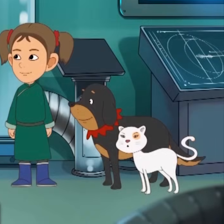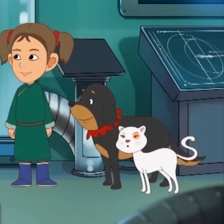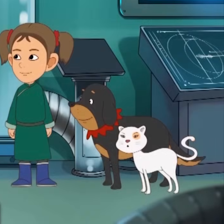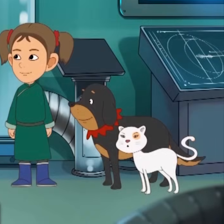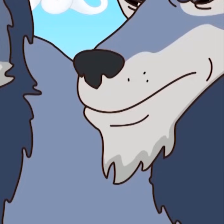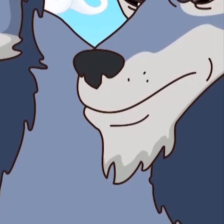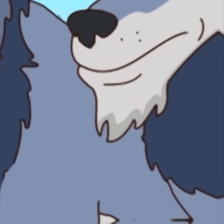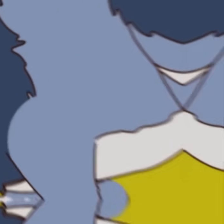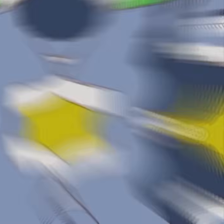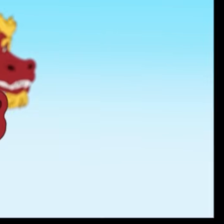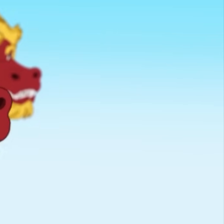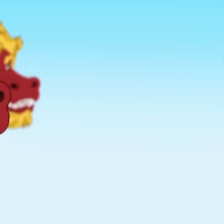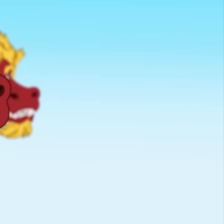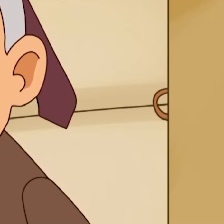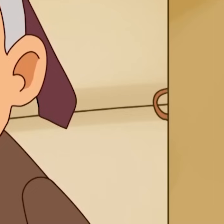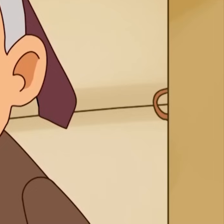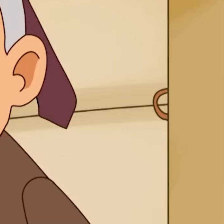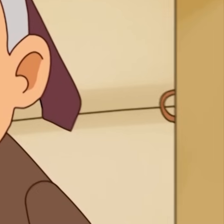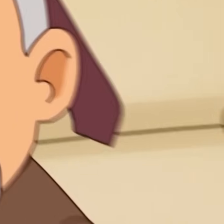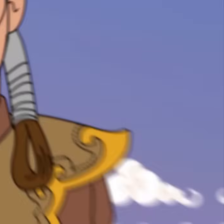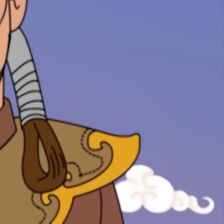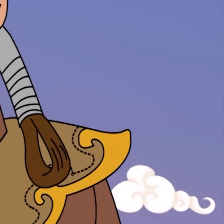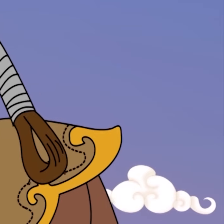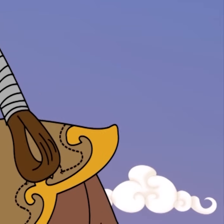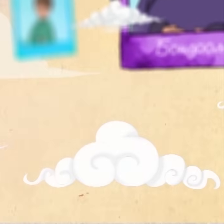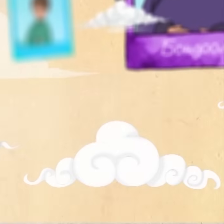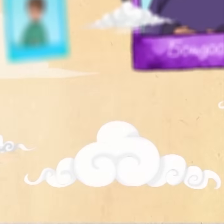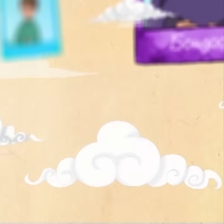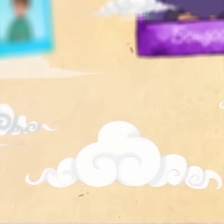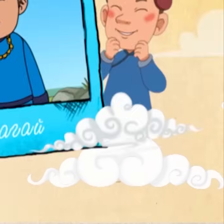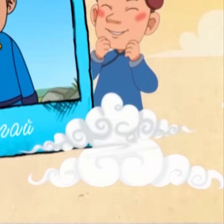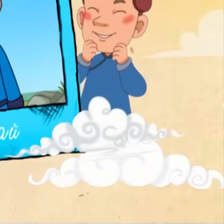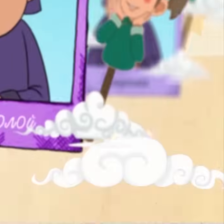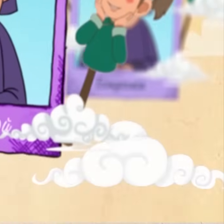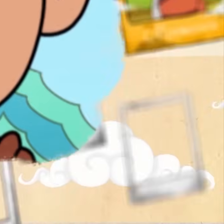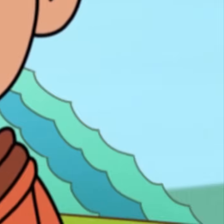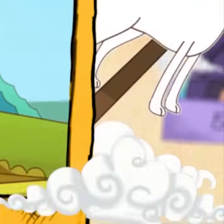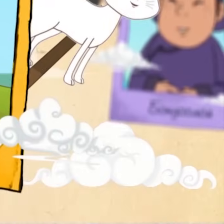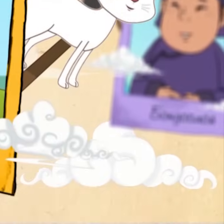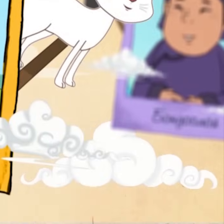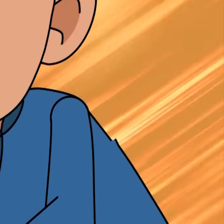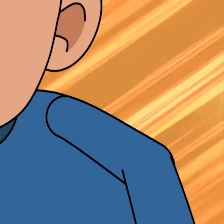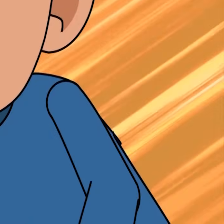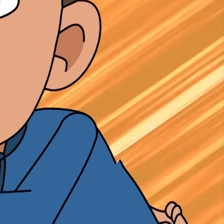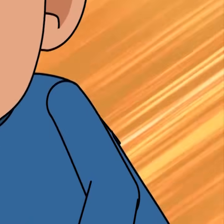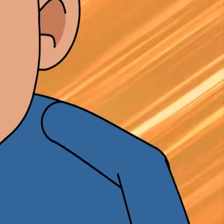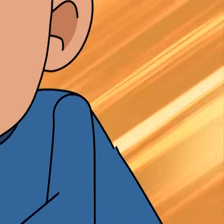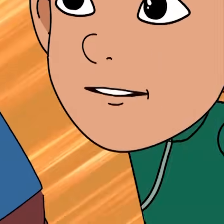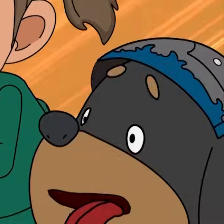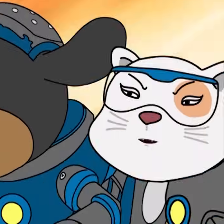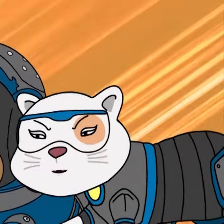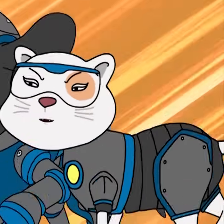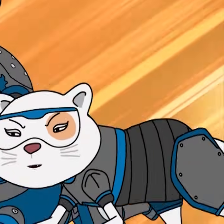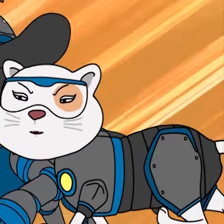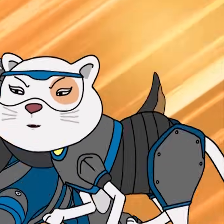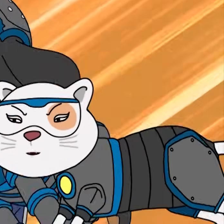баясна Эсрэг дүүрүүд байна, эрэг дүүрүүд байна Хамтаа тоглох хөөрхөн бүгдүүлж байна